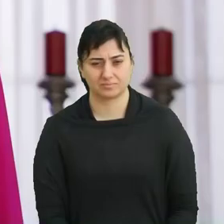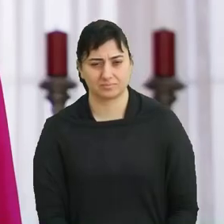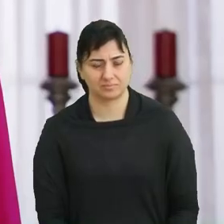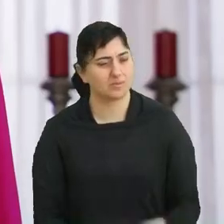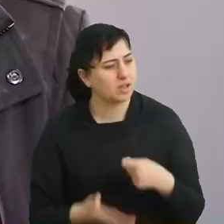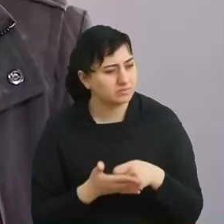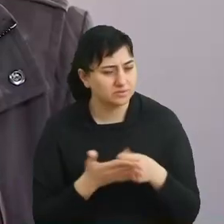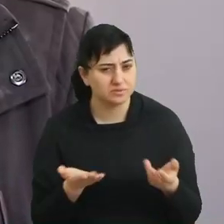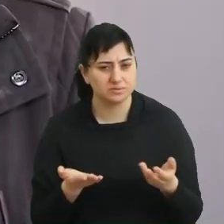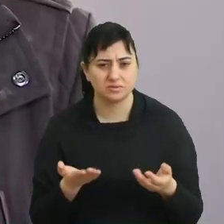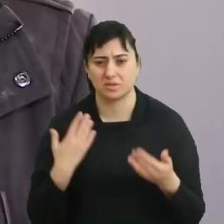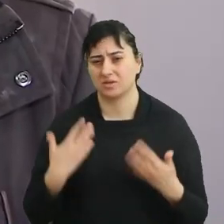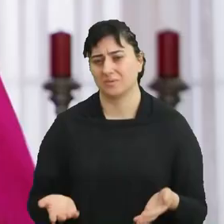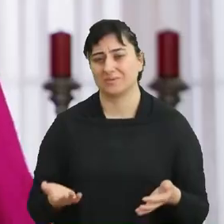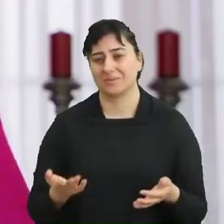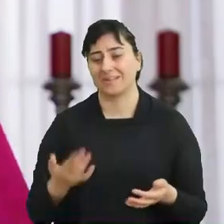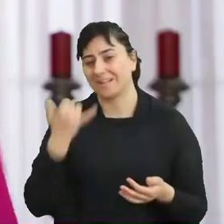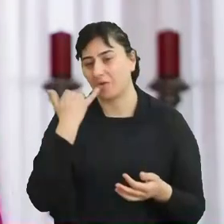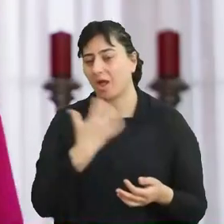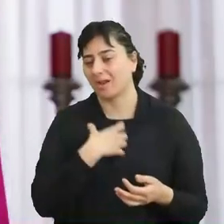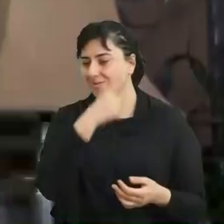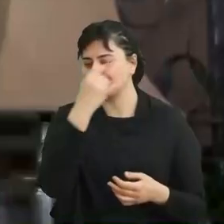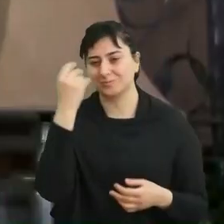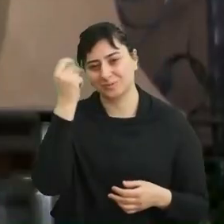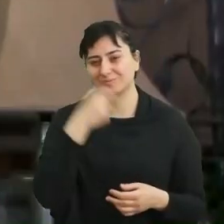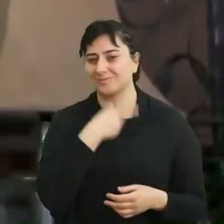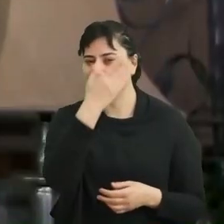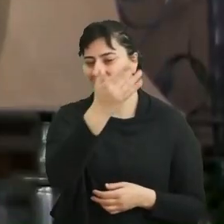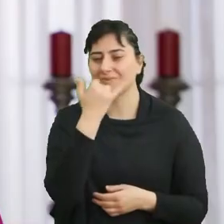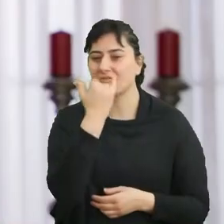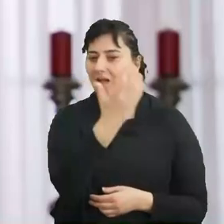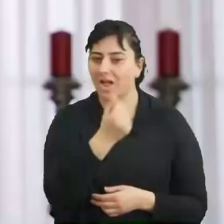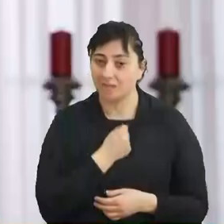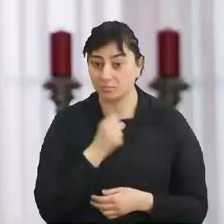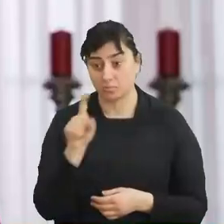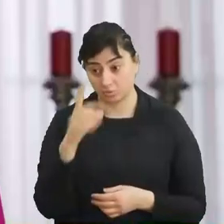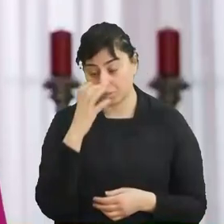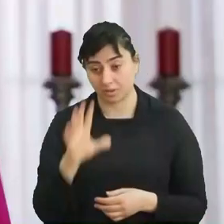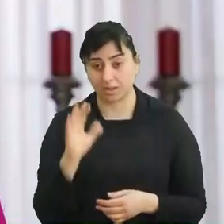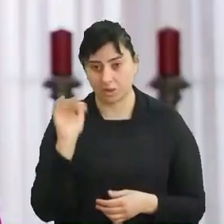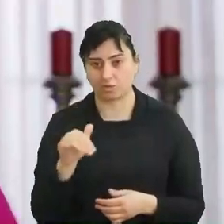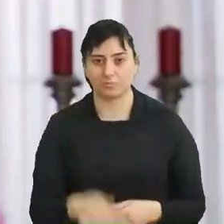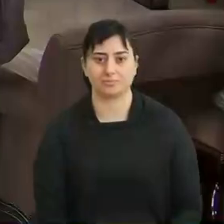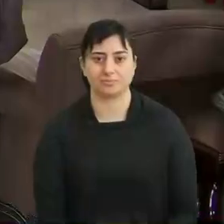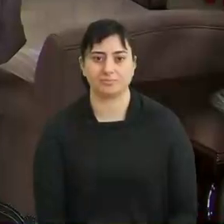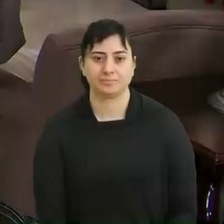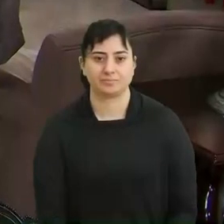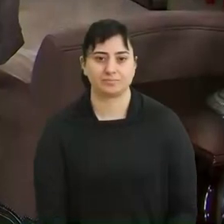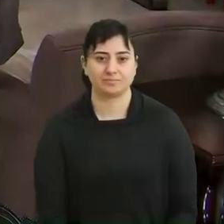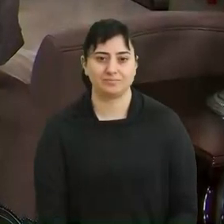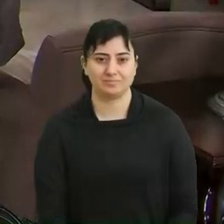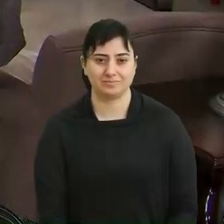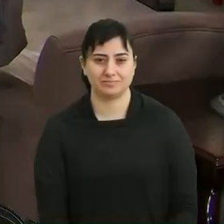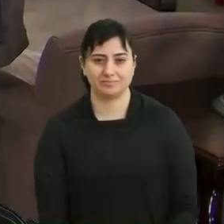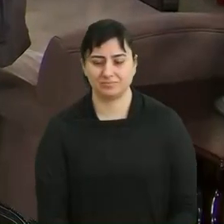Alışverişe mi? He. Ay, telefonumu anneşkomun yanında unuttum. Gideyim ben telefonumu alayım. Gelip sakın bir yere ayrılma aşkım. Hemen geliyorum, tamam mı?